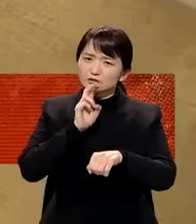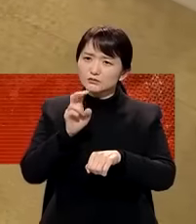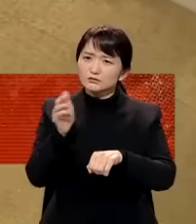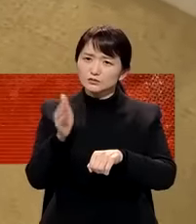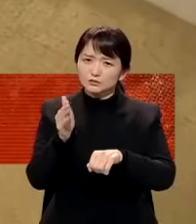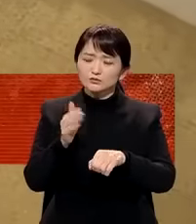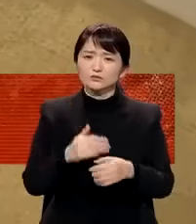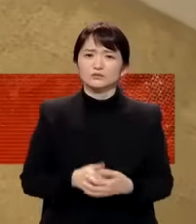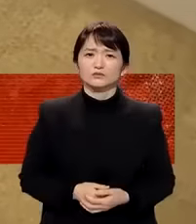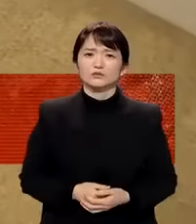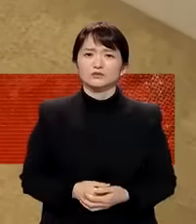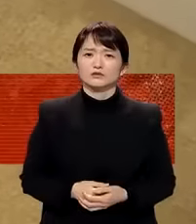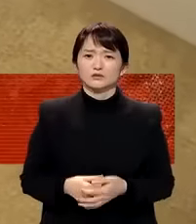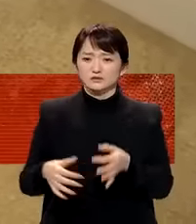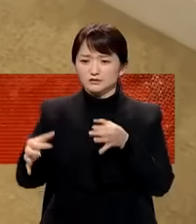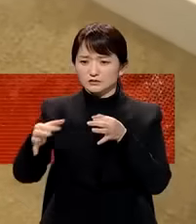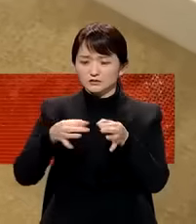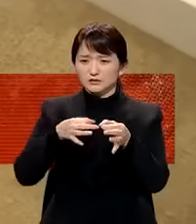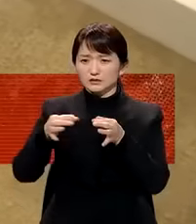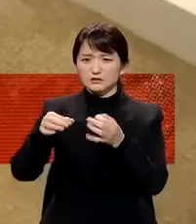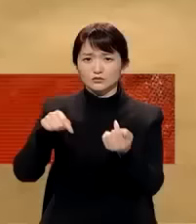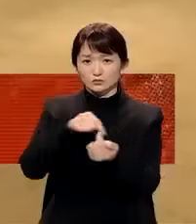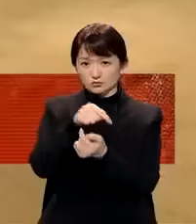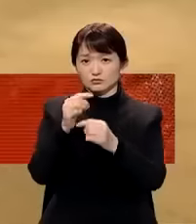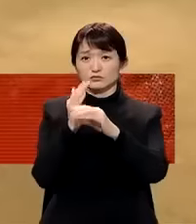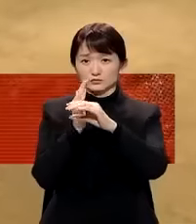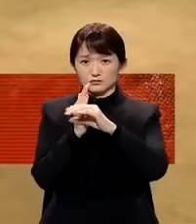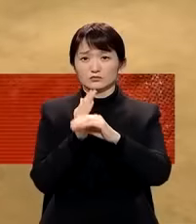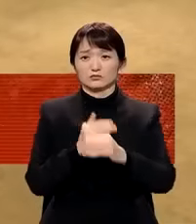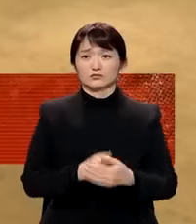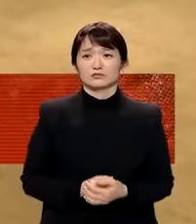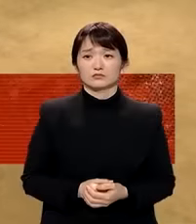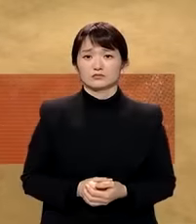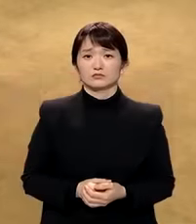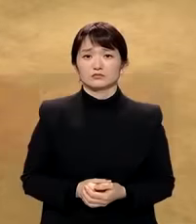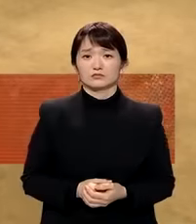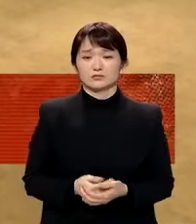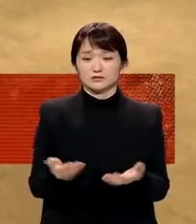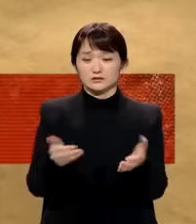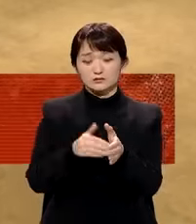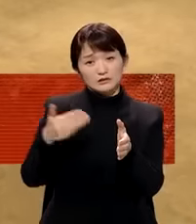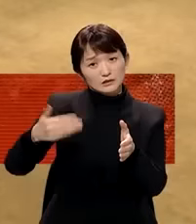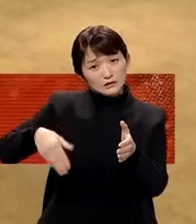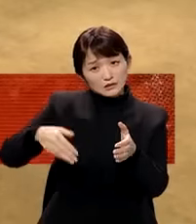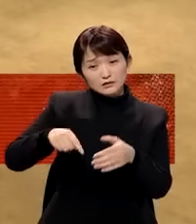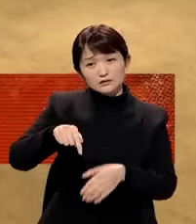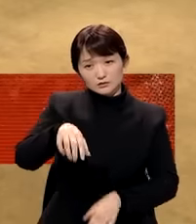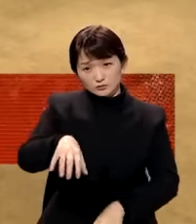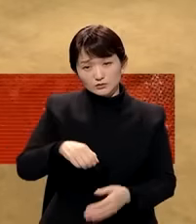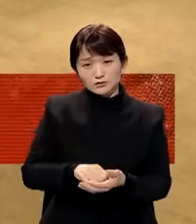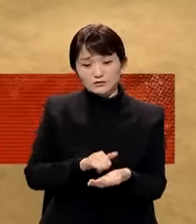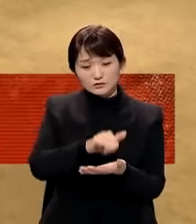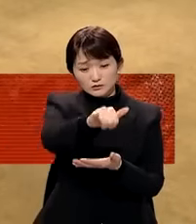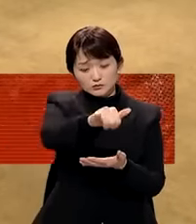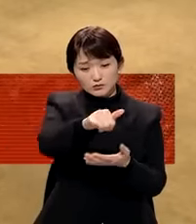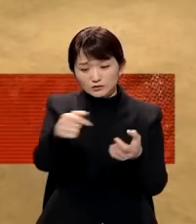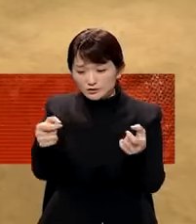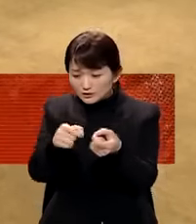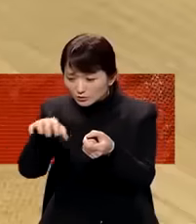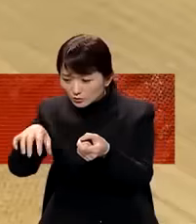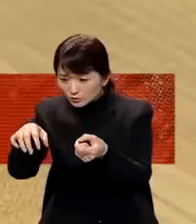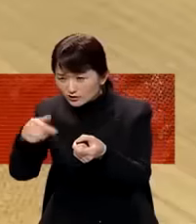했겠습니다 영업 중일 때 아닐까요네 그렇습니다 영업이 안 끝났고 그 장소도 김포공항 인근 대형